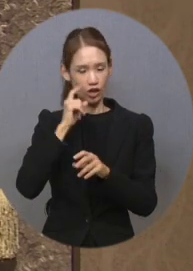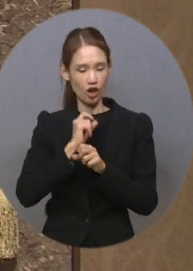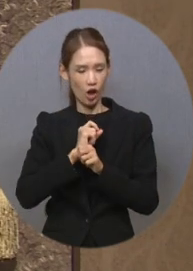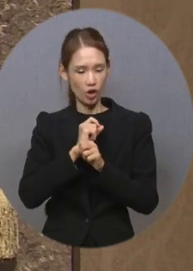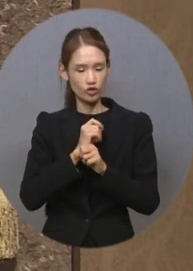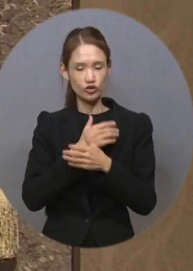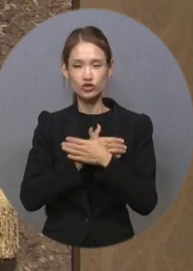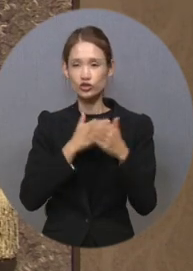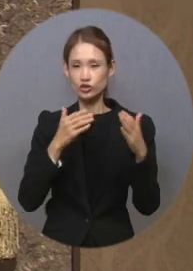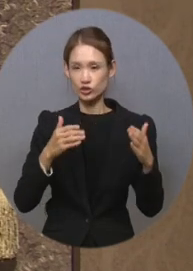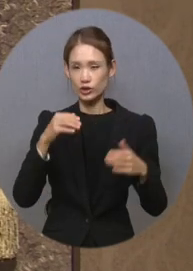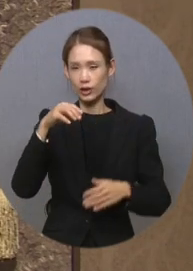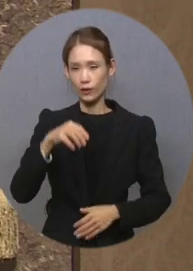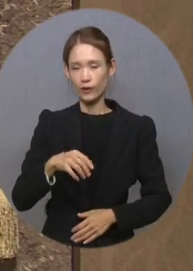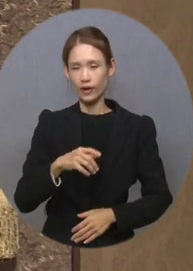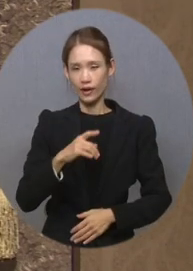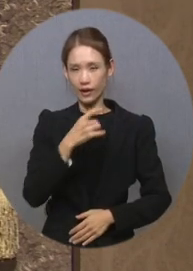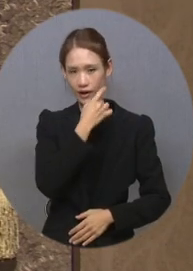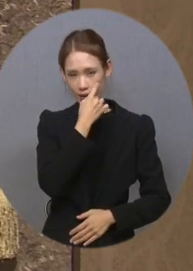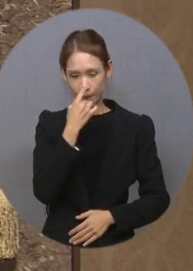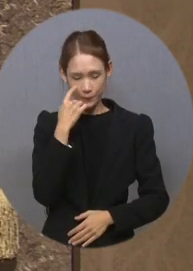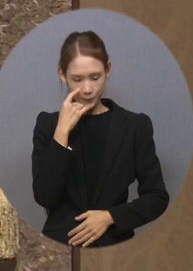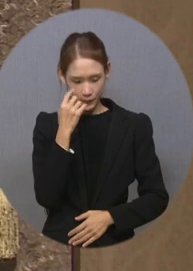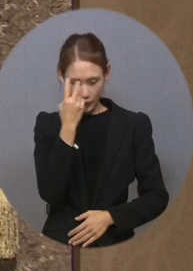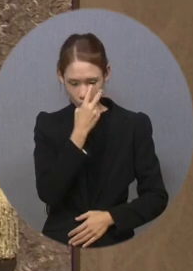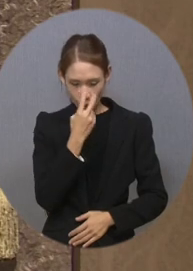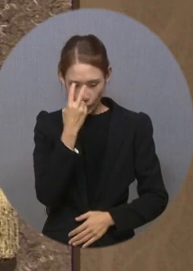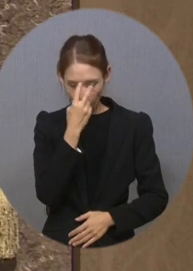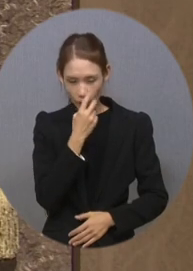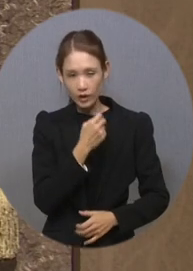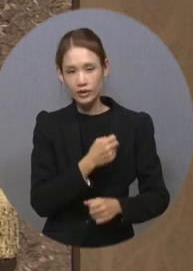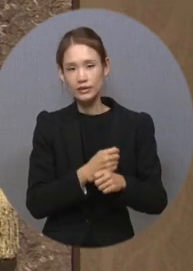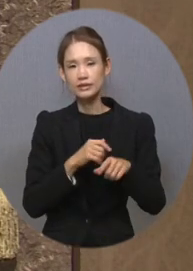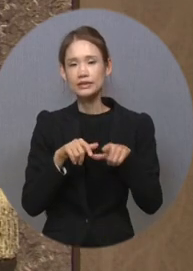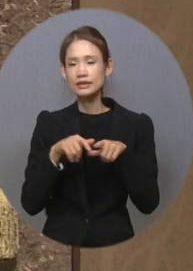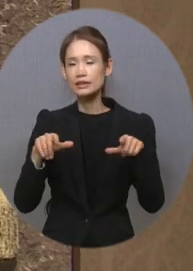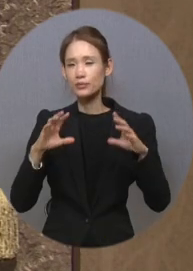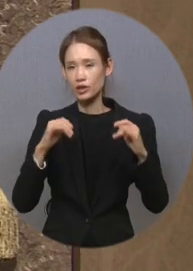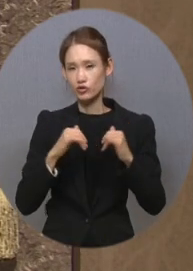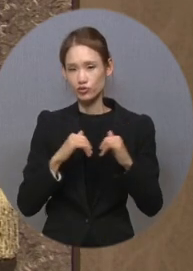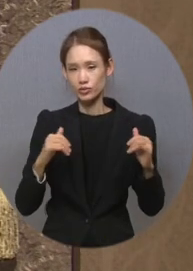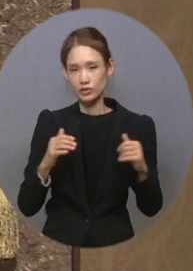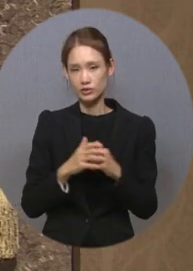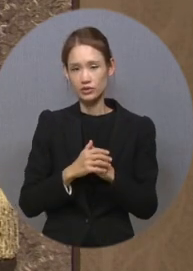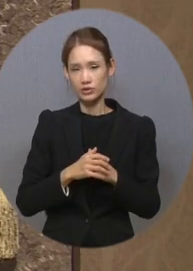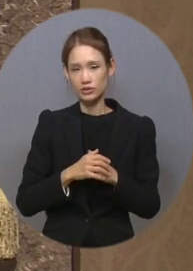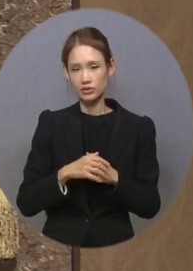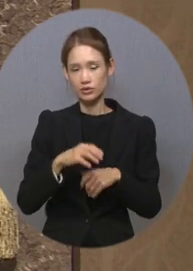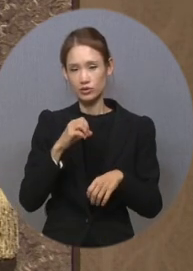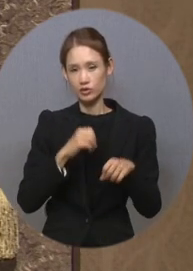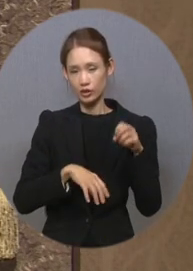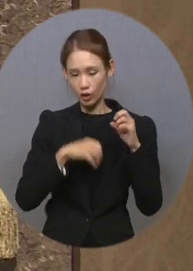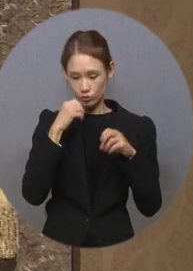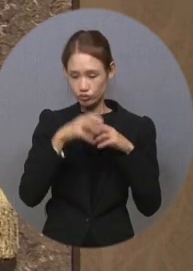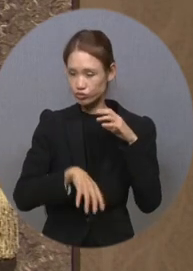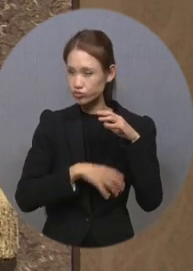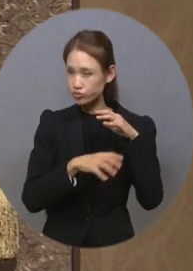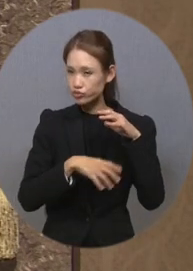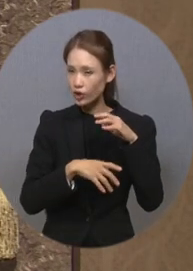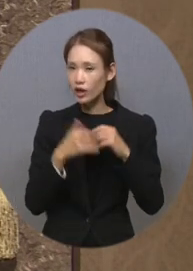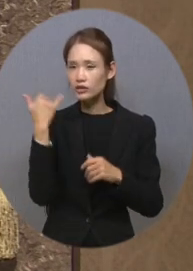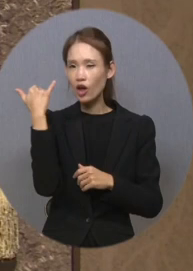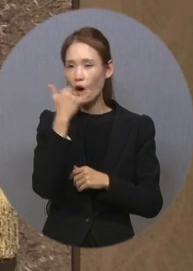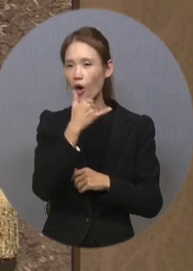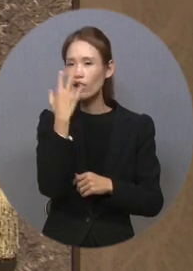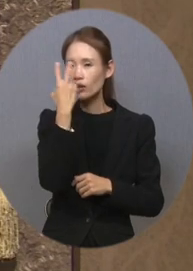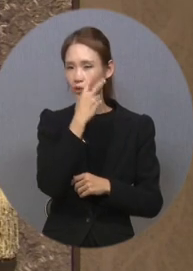타당성 조사를 하는데 이거는 국민 그 일반 국민들 가지고 무작위로 전화 조사를 합니다.